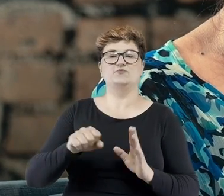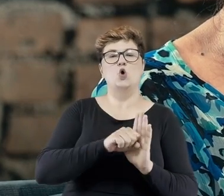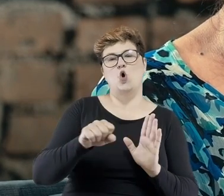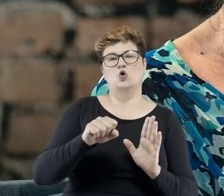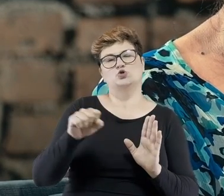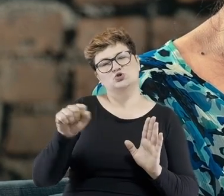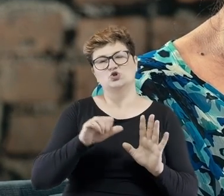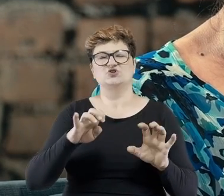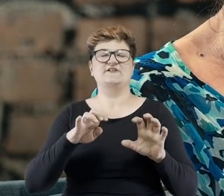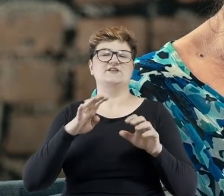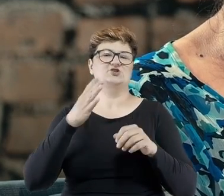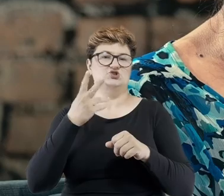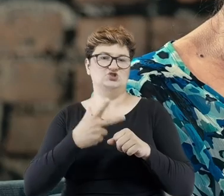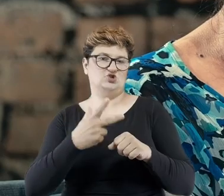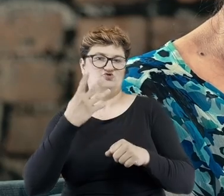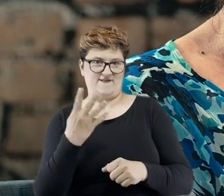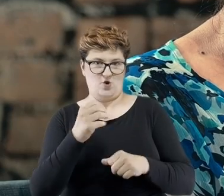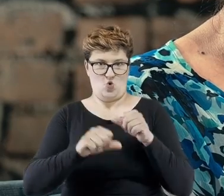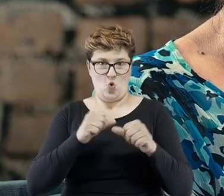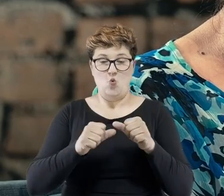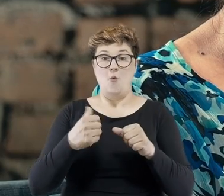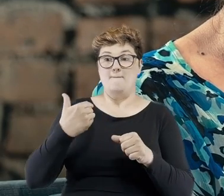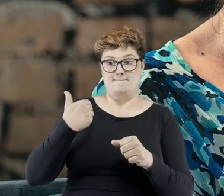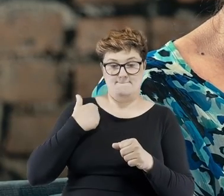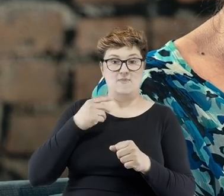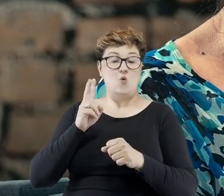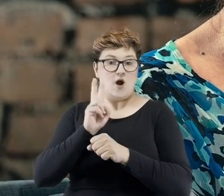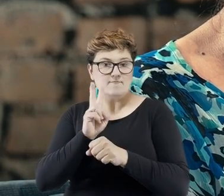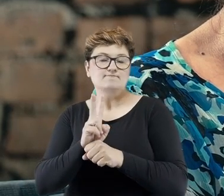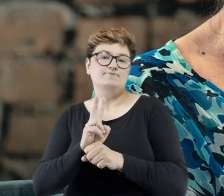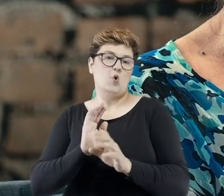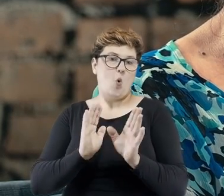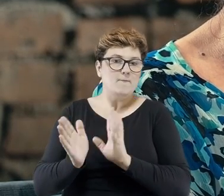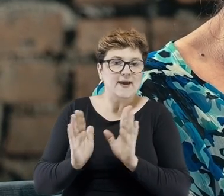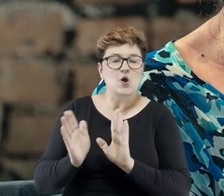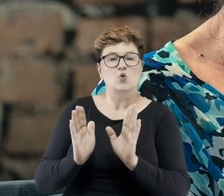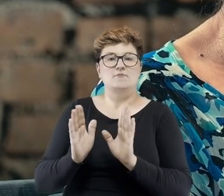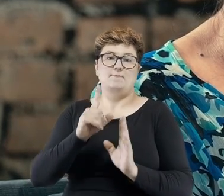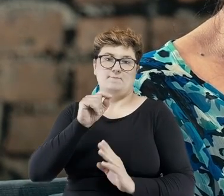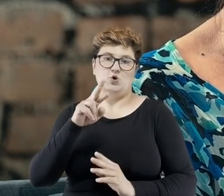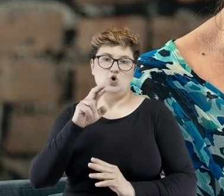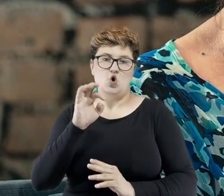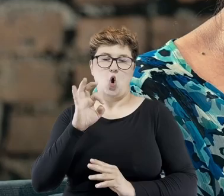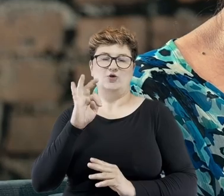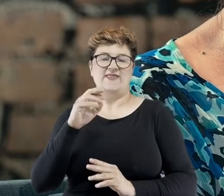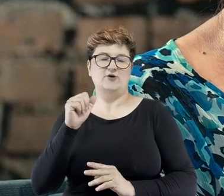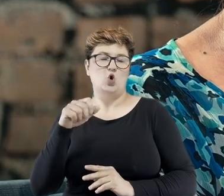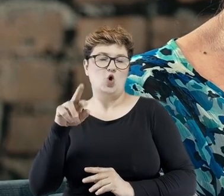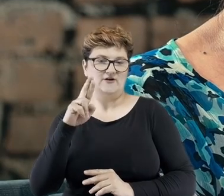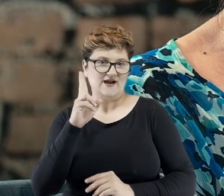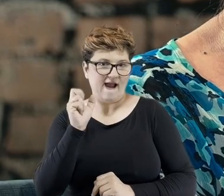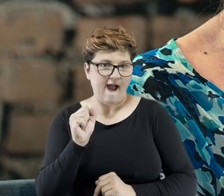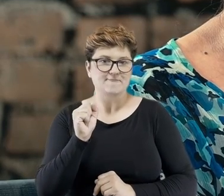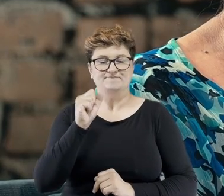od 1934 roku była opiekunką, protektorką, tak się to nazywało,